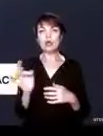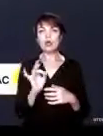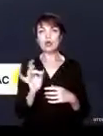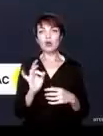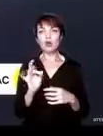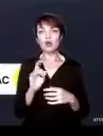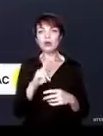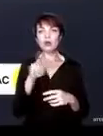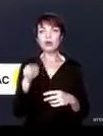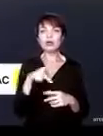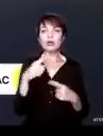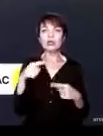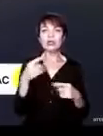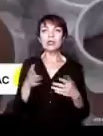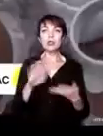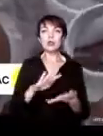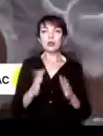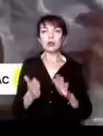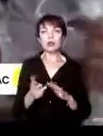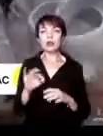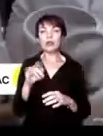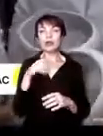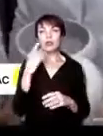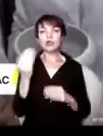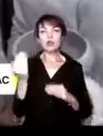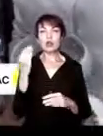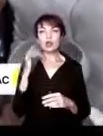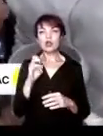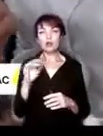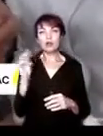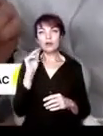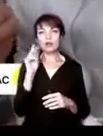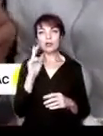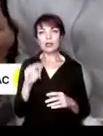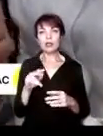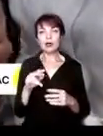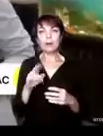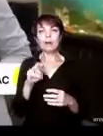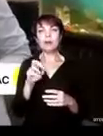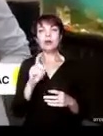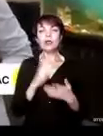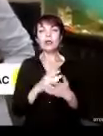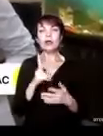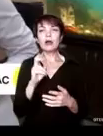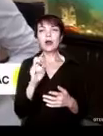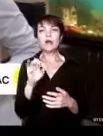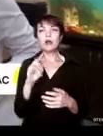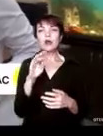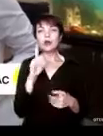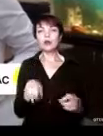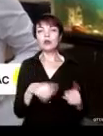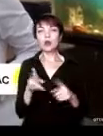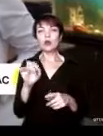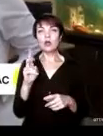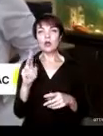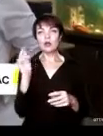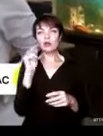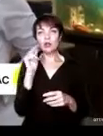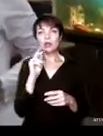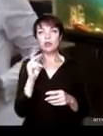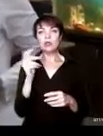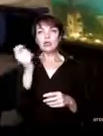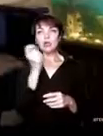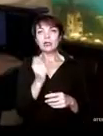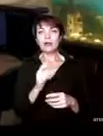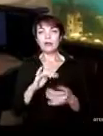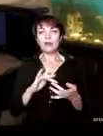розглянути з різних боків. Дарина каже, раніше анатомію вивчали за препаратами, що є на кафедрі, коли перейшли в онлайн-навчання за картинками в